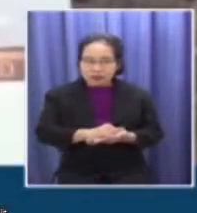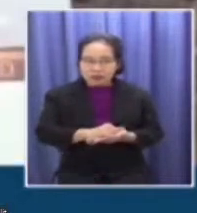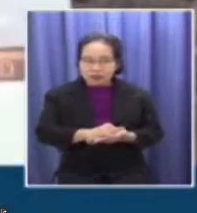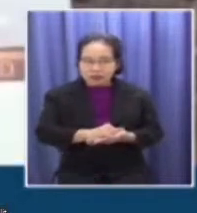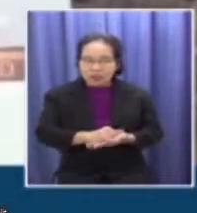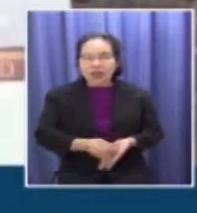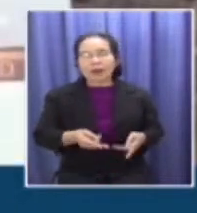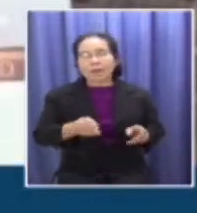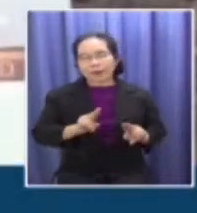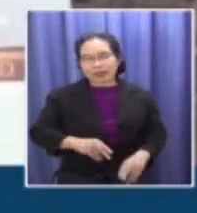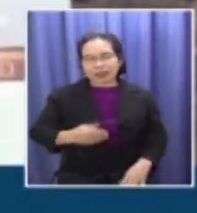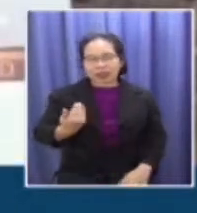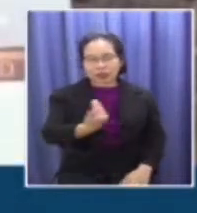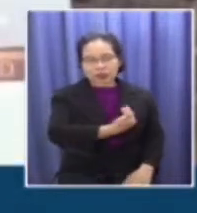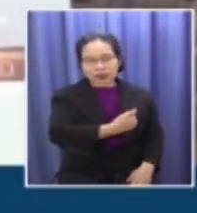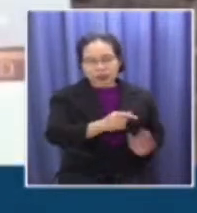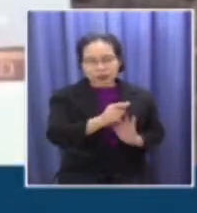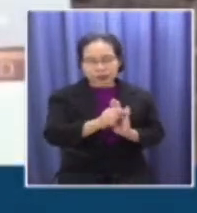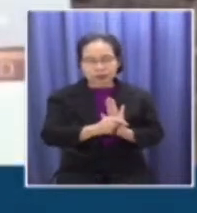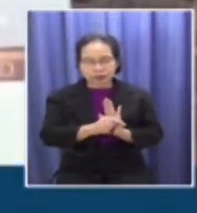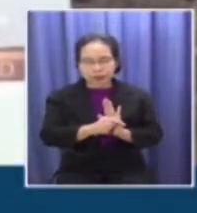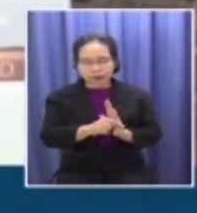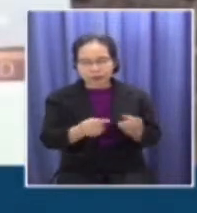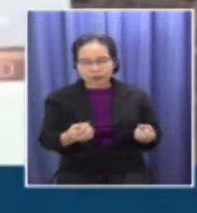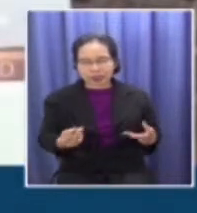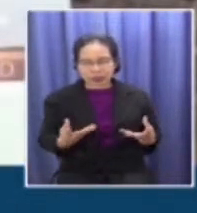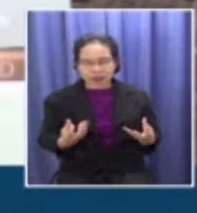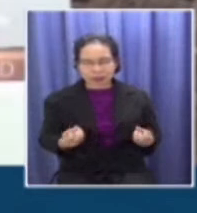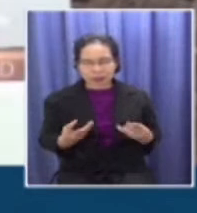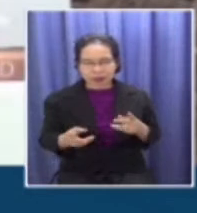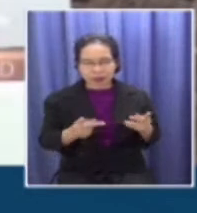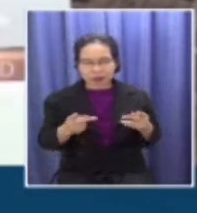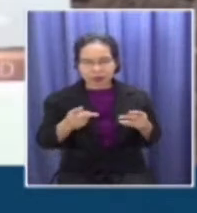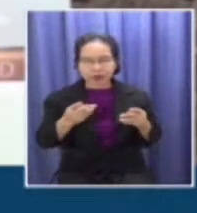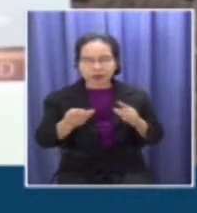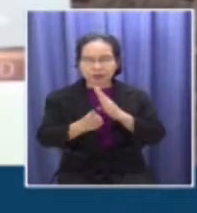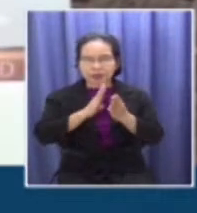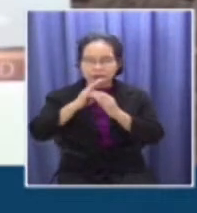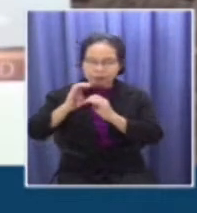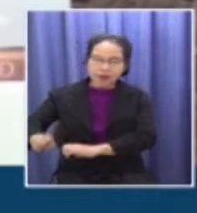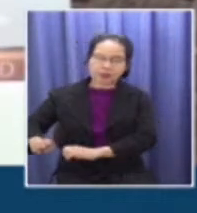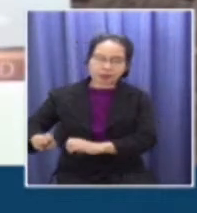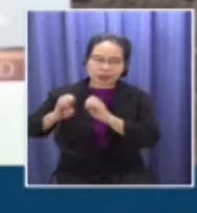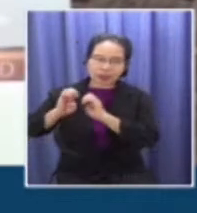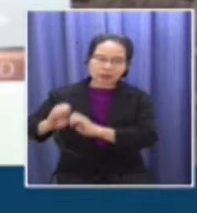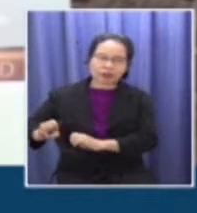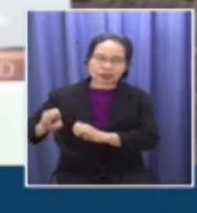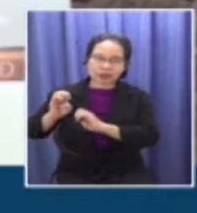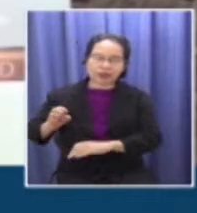nwɔtwe na wɔbɛyɛ abɔnefoɔ mpo wasene biribiara